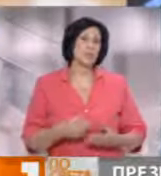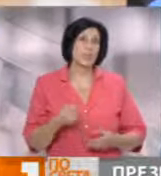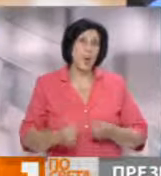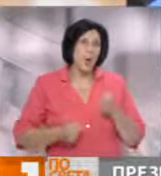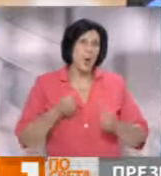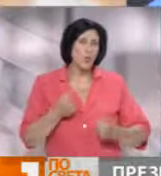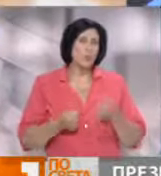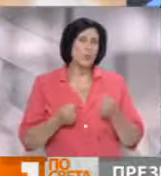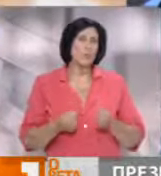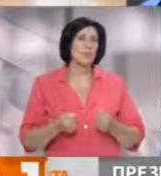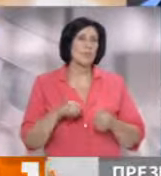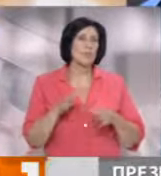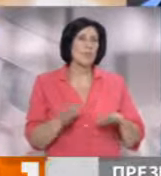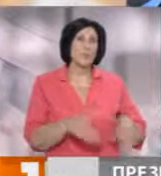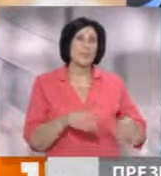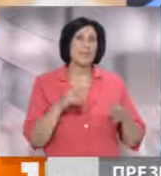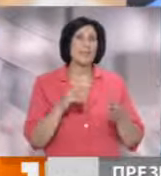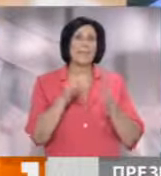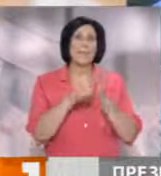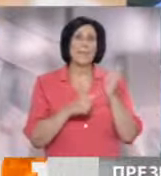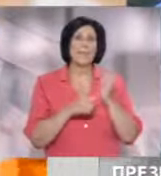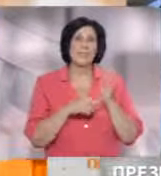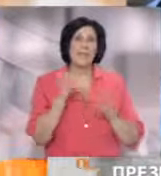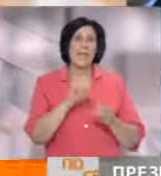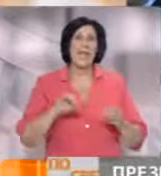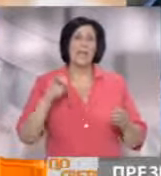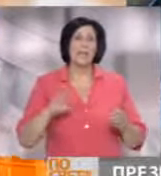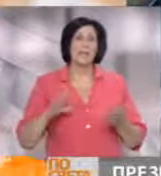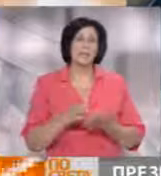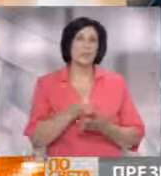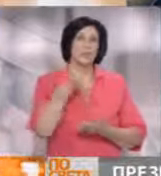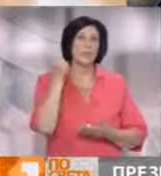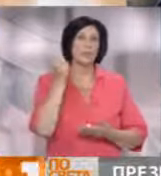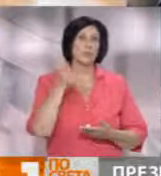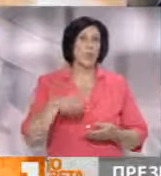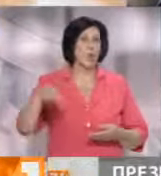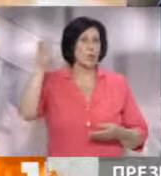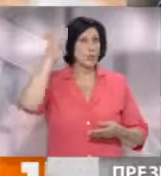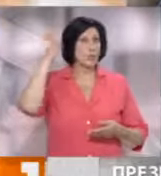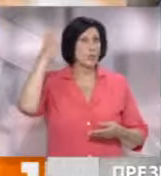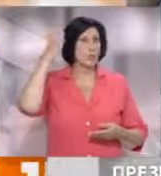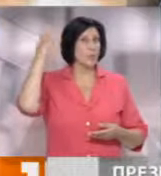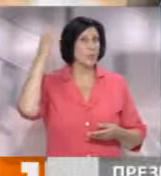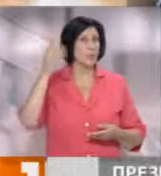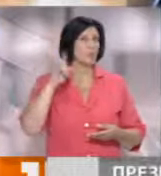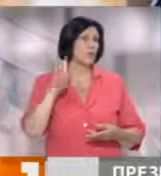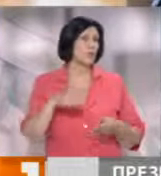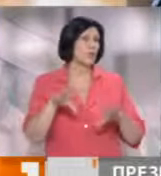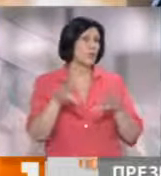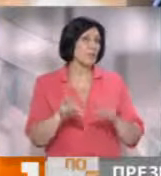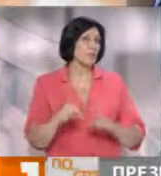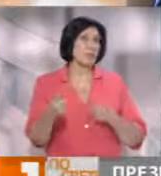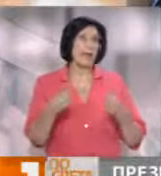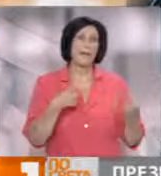ускорим в последните месеци европейските фондове. Служебното правителство би могло да има възможността да преговаря с Брюксел и